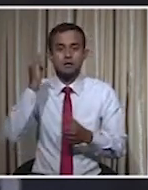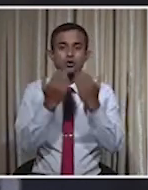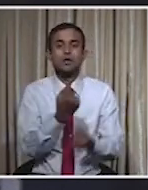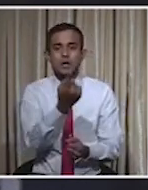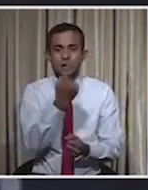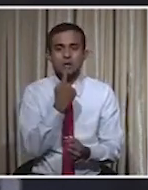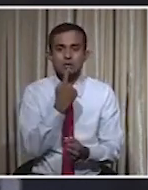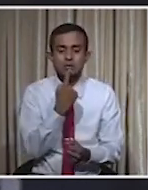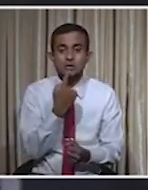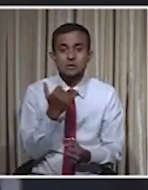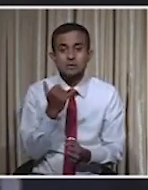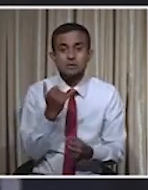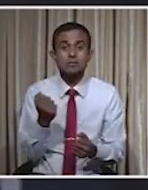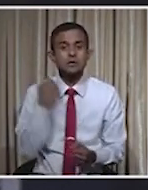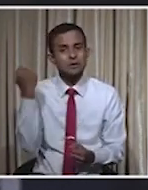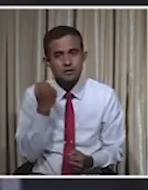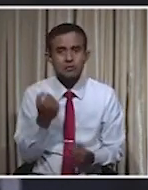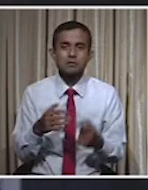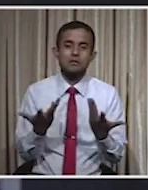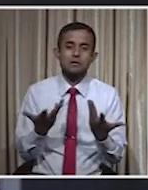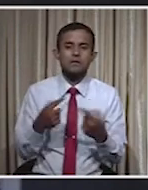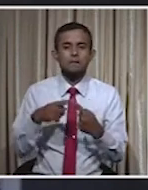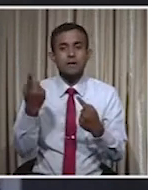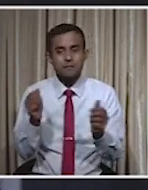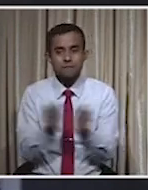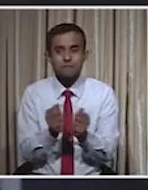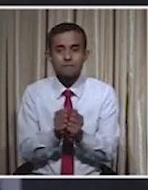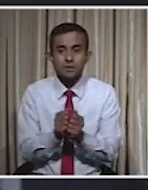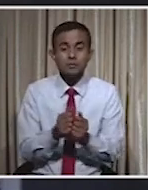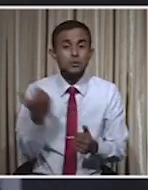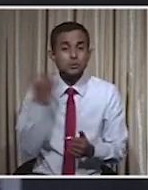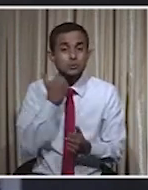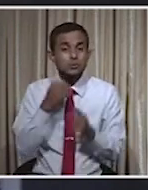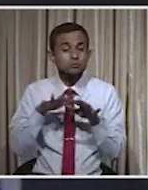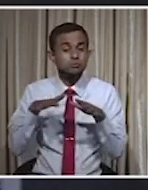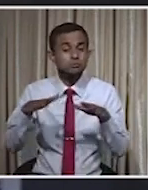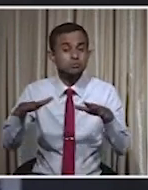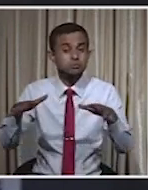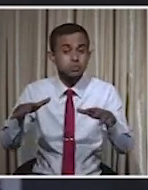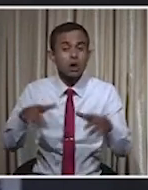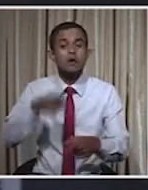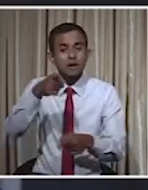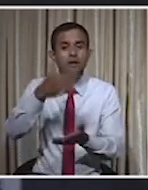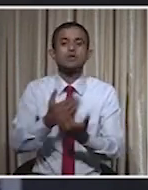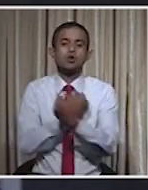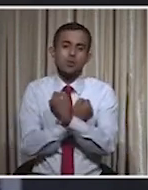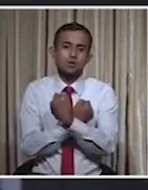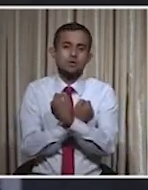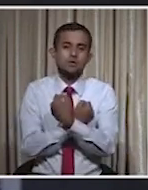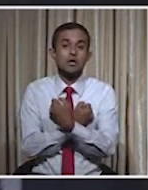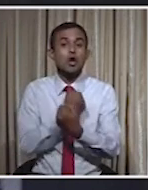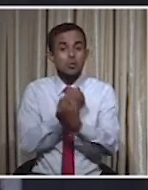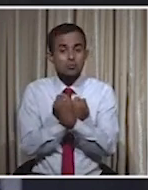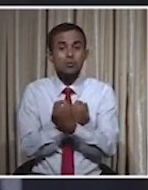උපදේශයක් දුන්නොත් යම්කිසි ජනරලියක් නැත්තම් මොකක් හරි වෙනත් කටයුත්තකදී මේ රෝගය ව්‍යාප්ත වෙනවායි කියලා ඒකත් නවත්තන්න ඕනේ පොලිසිය. එතකොට